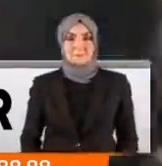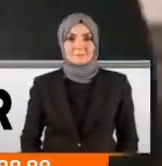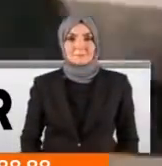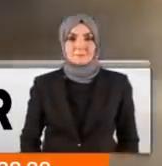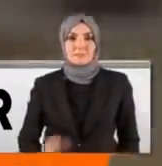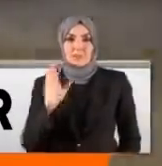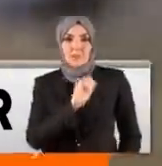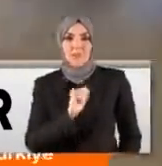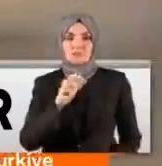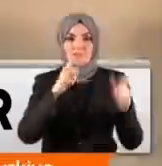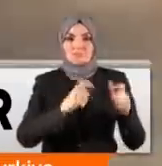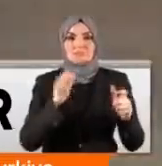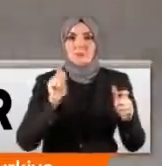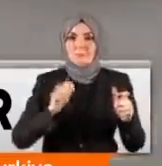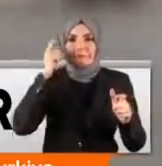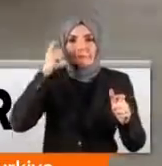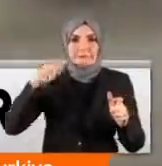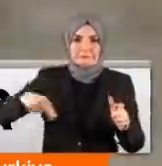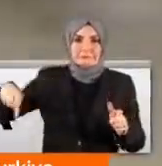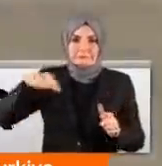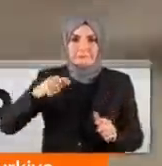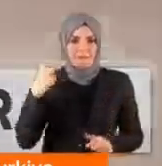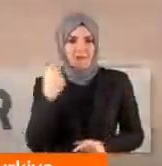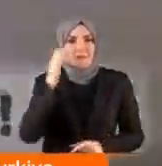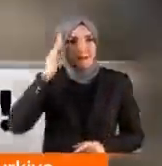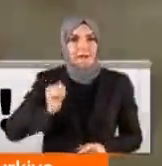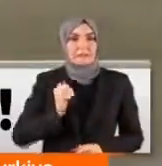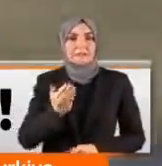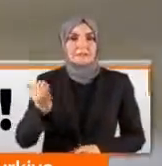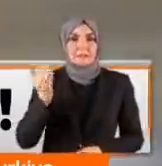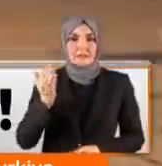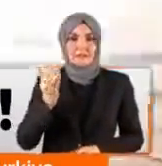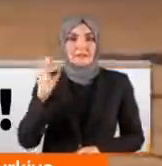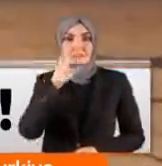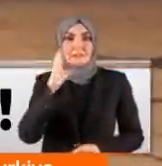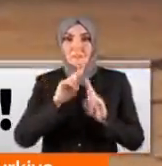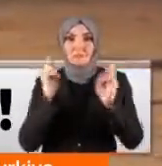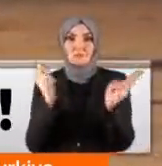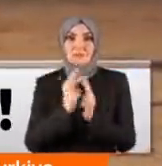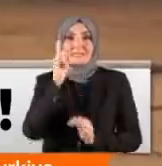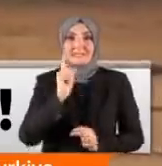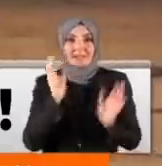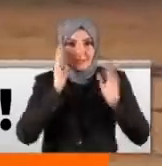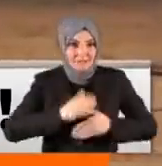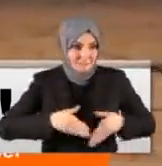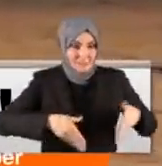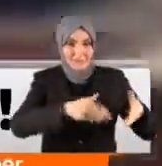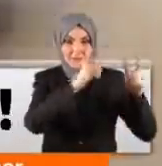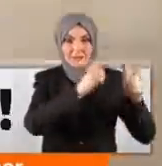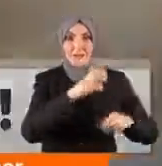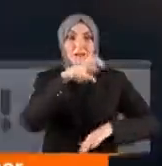İşgalci İsrail'in katil askerleri İslam aleminin ilk kıblesi Mescidi Aksa'yı basıp namaz kılan filistinlilere